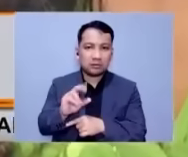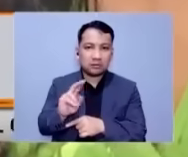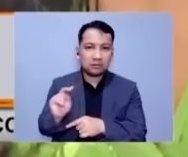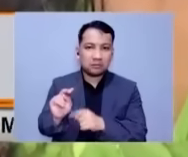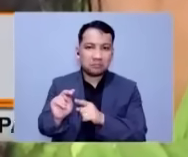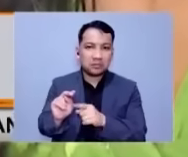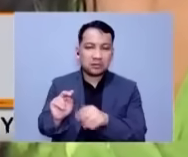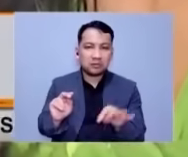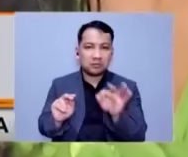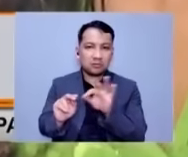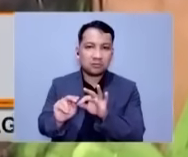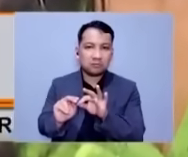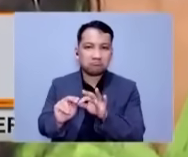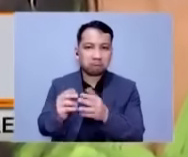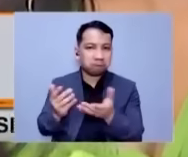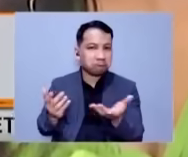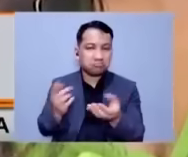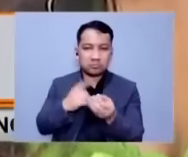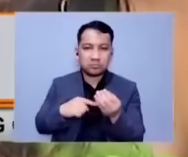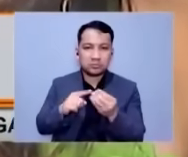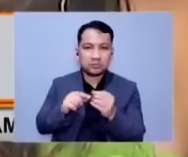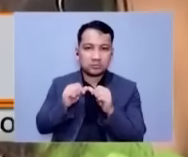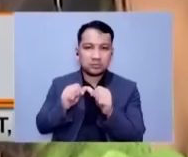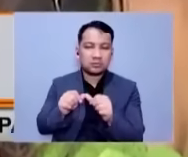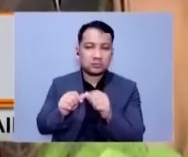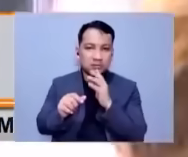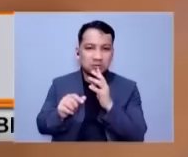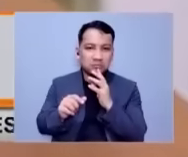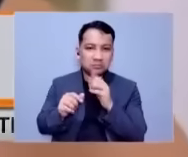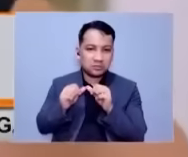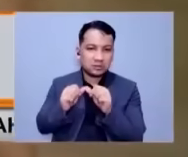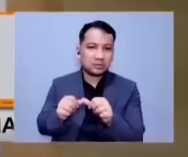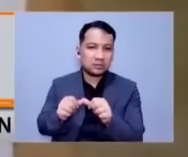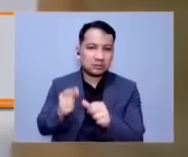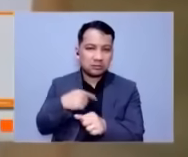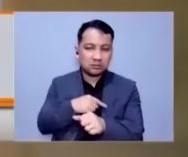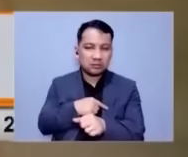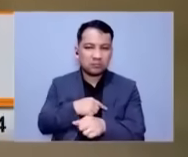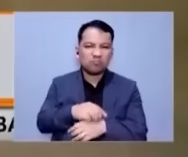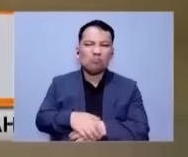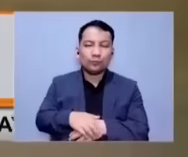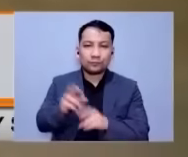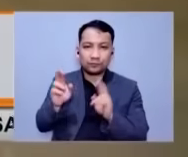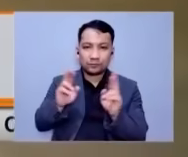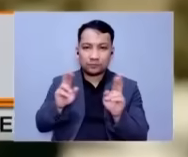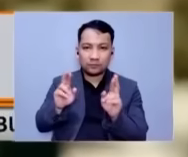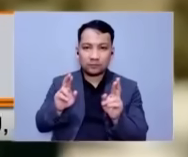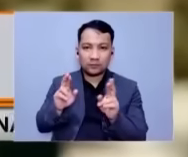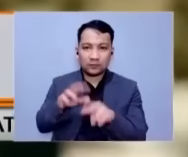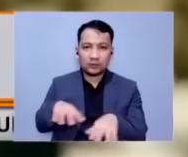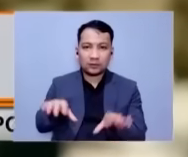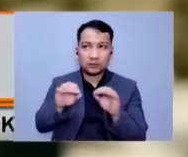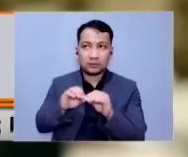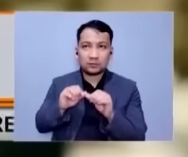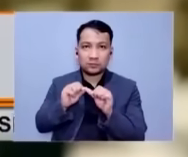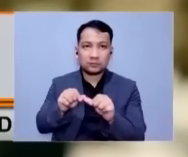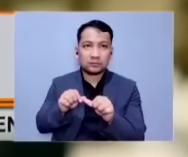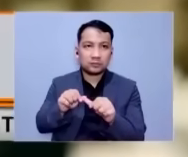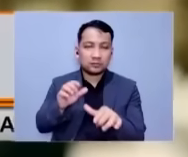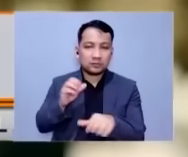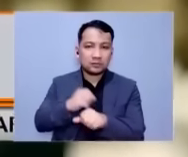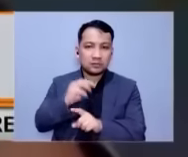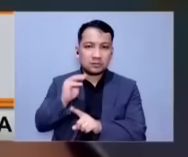we all just couldn't stop talking about each other pretty much. Abangan ang kanilang priceless finale sa May